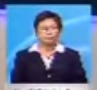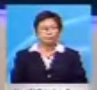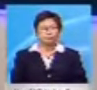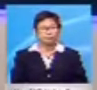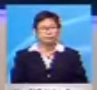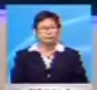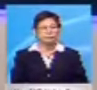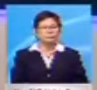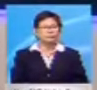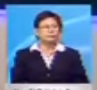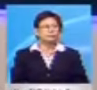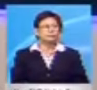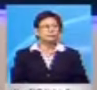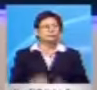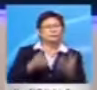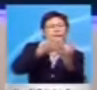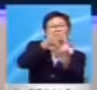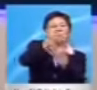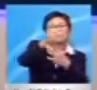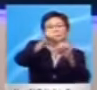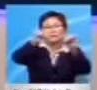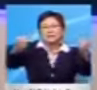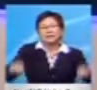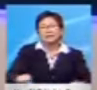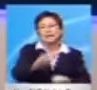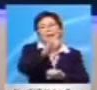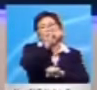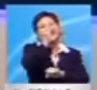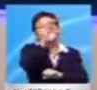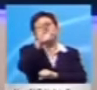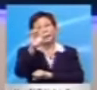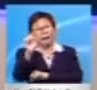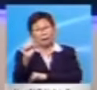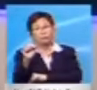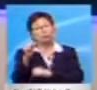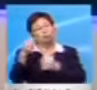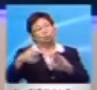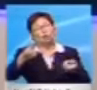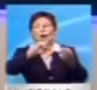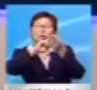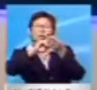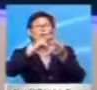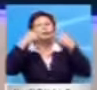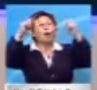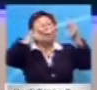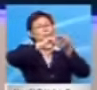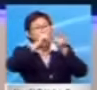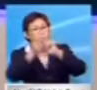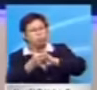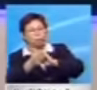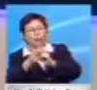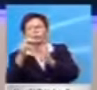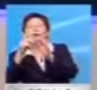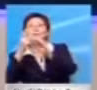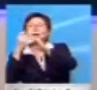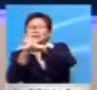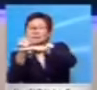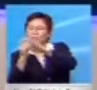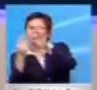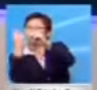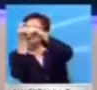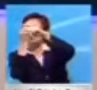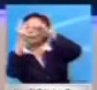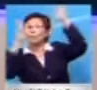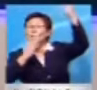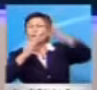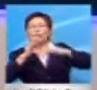tempatan aplikasi sistem binaan berindustri IBS berjaya mengubah lanskap industri pembinaan negara ke arah penggunaan